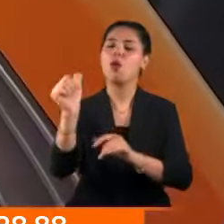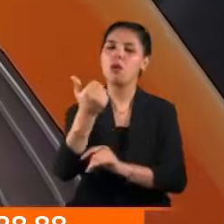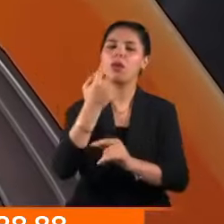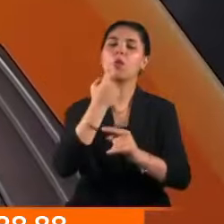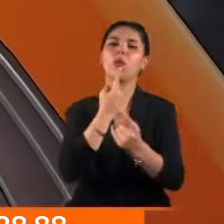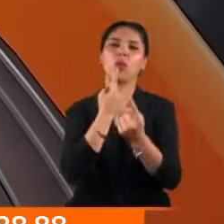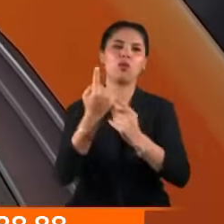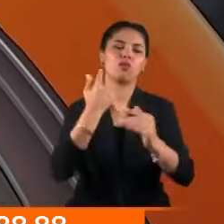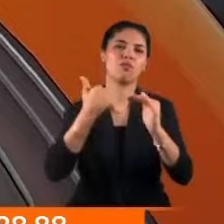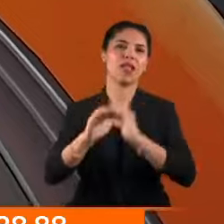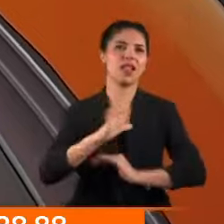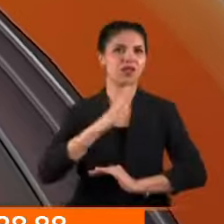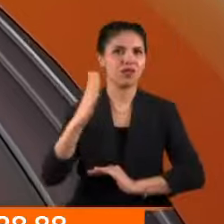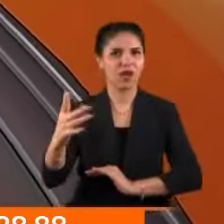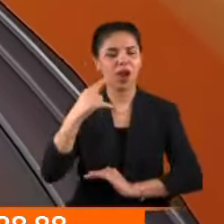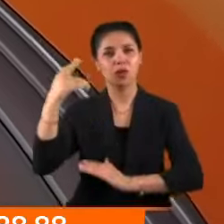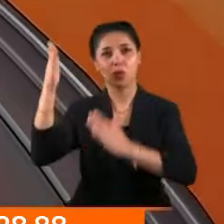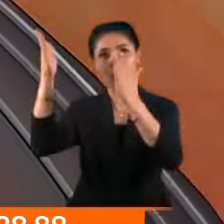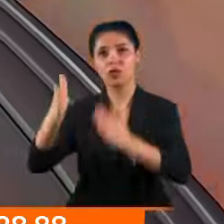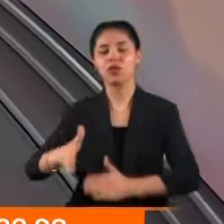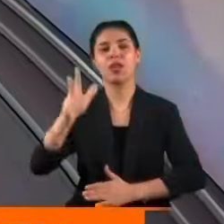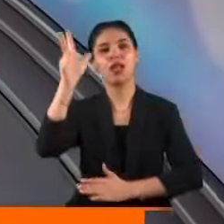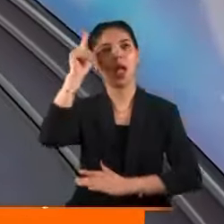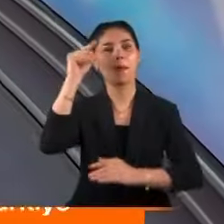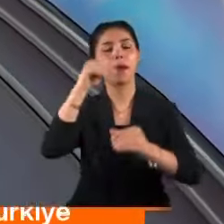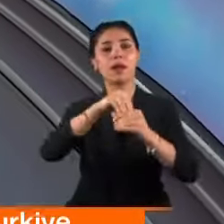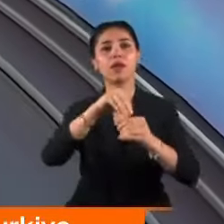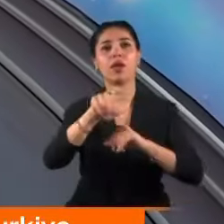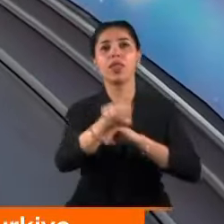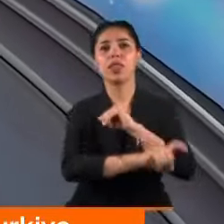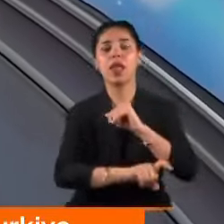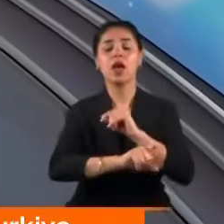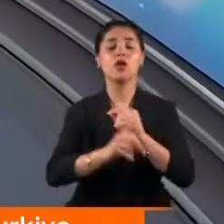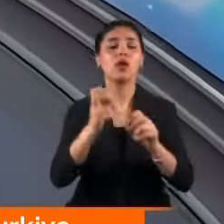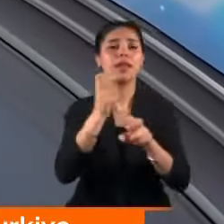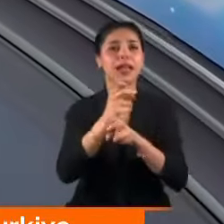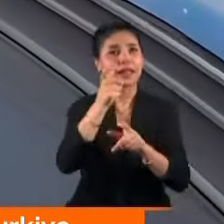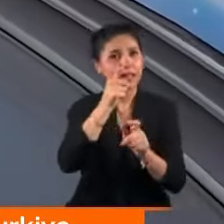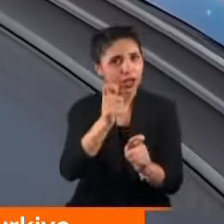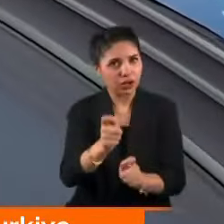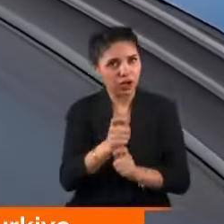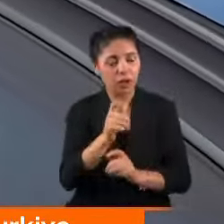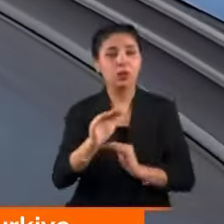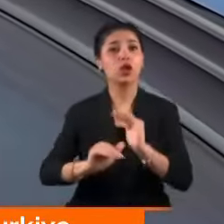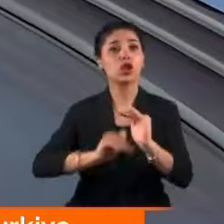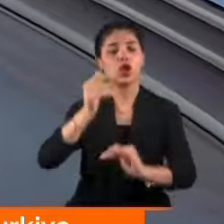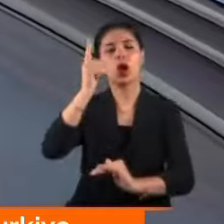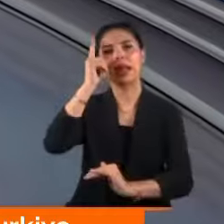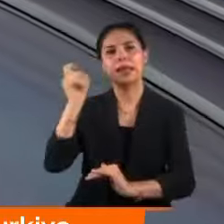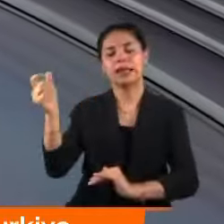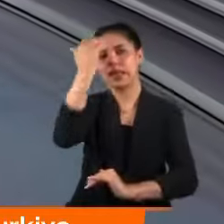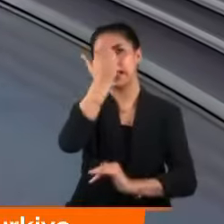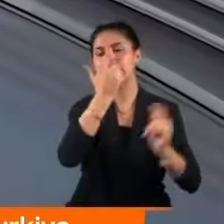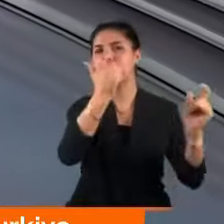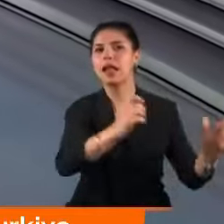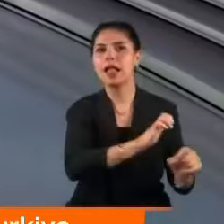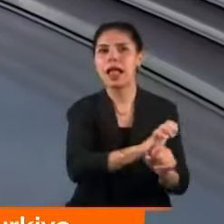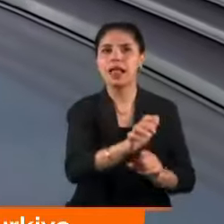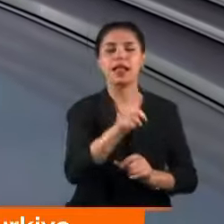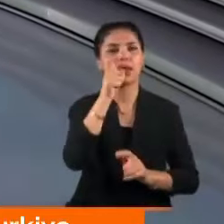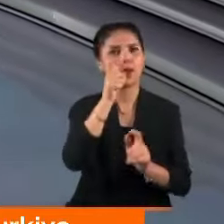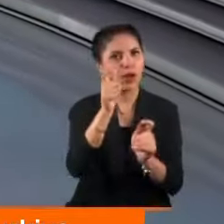verdi. Erdoğan'ın Amerika Birleşik Devletleri'nde dünyada artan terör tehdidine dikkat çekmesi, ardından İsrail'in Gazze'deki katliamlarına